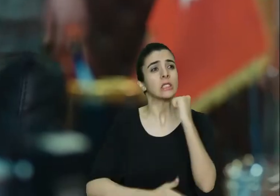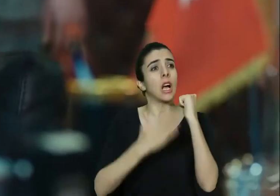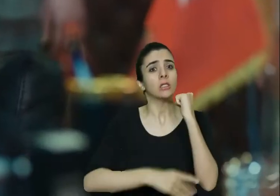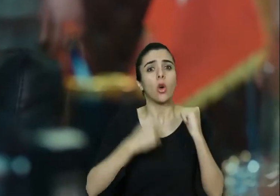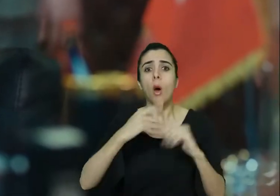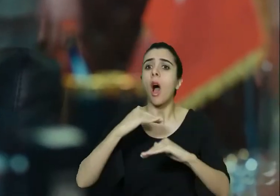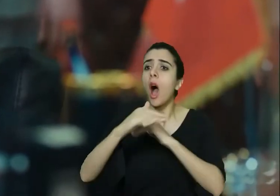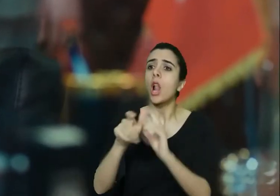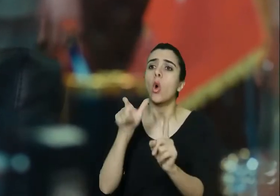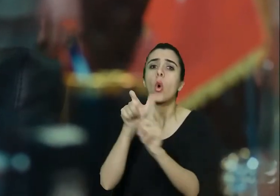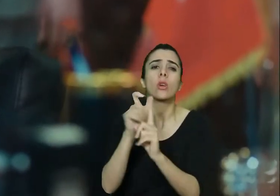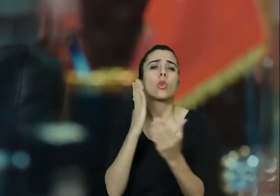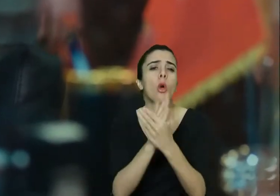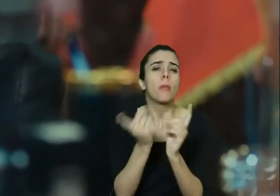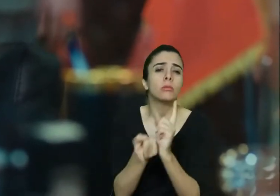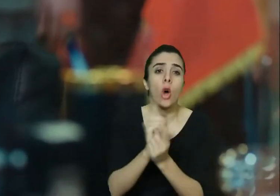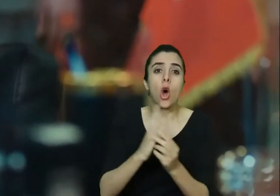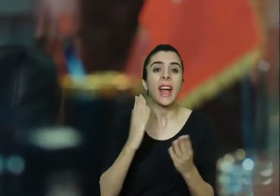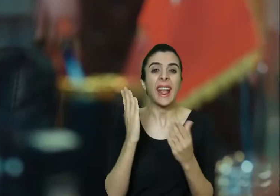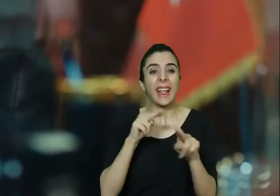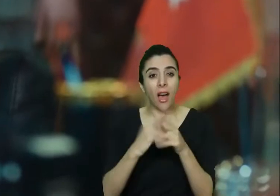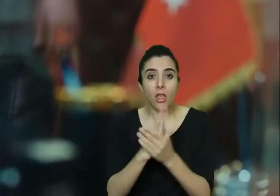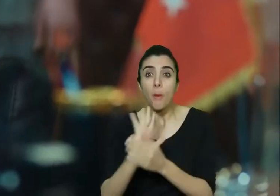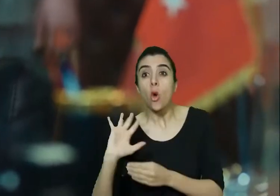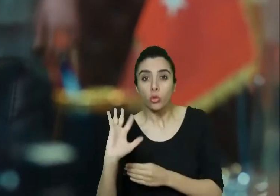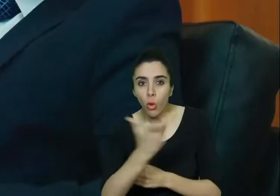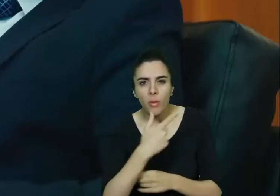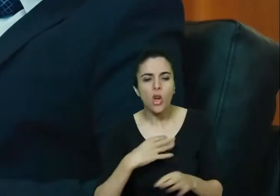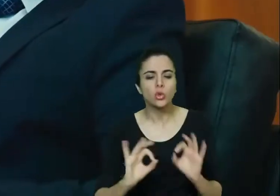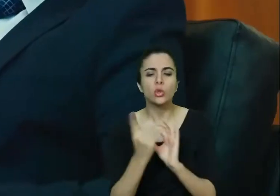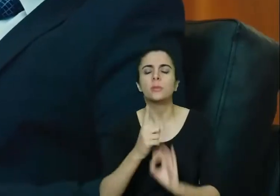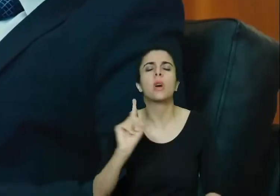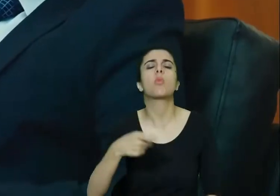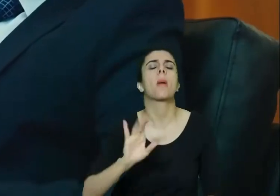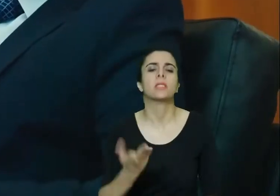halk kütüphaneleri basılıp kitapları toplatarak hiçbir çözüm gerçekleştiremeyiz.